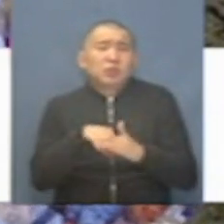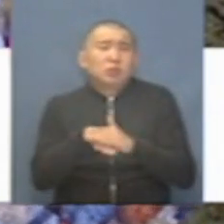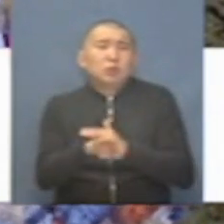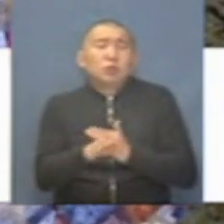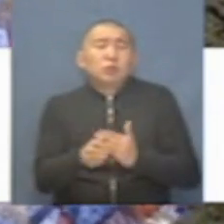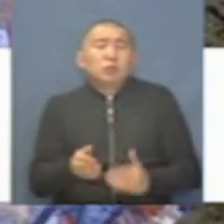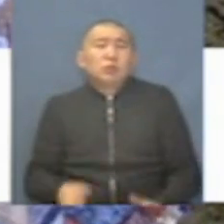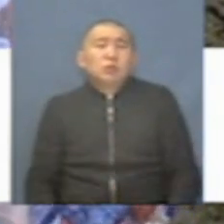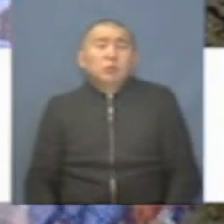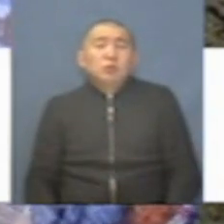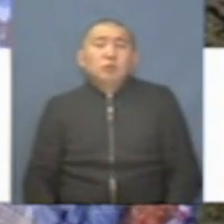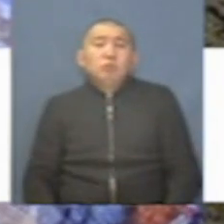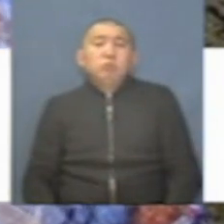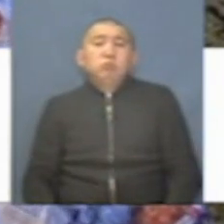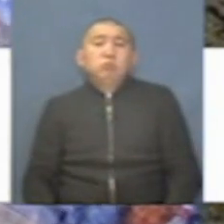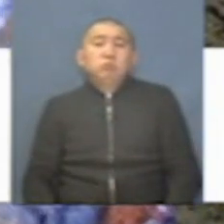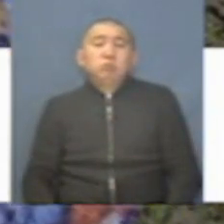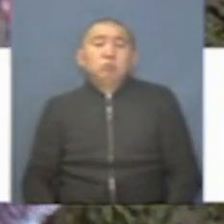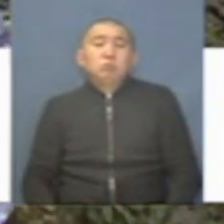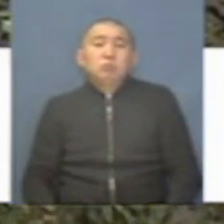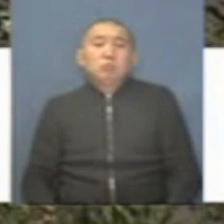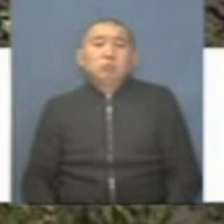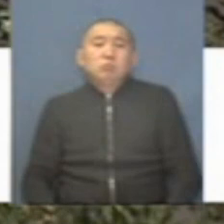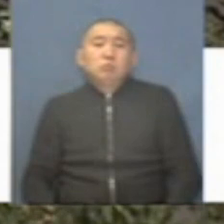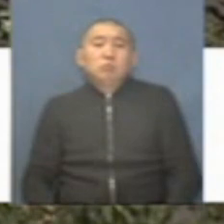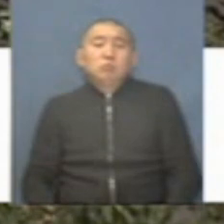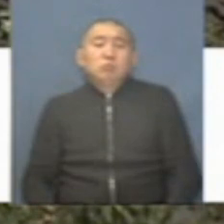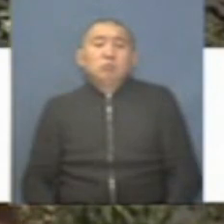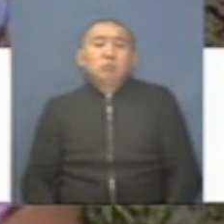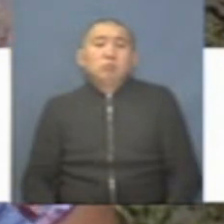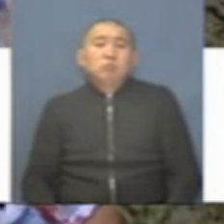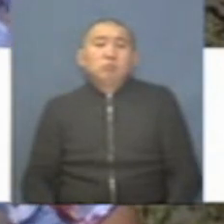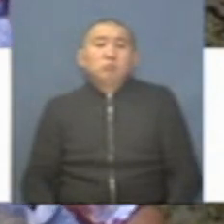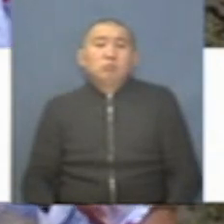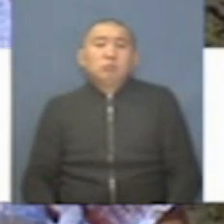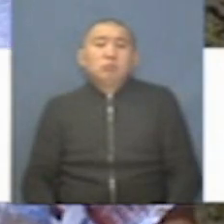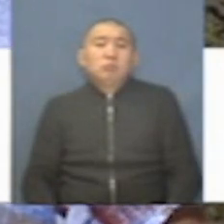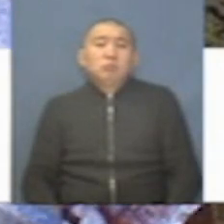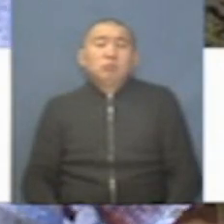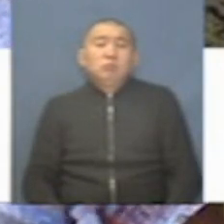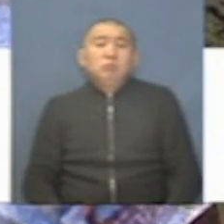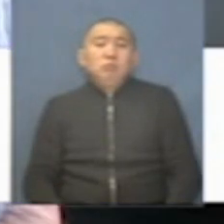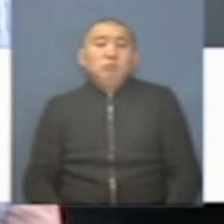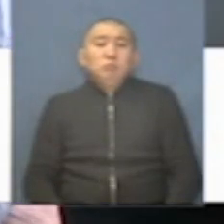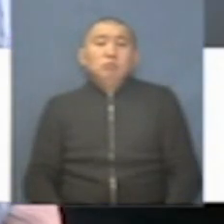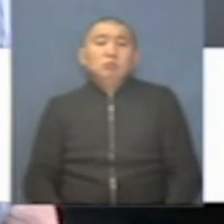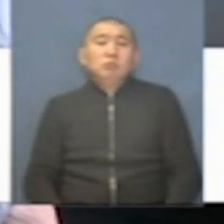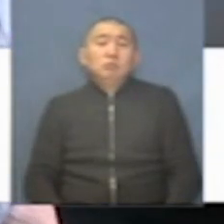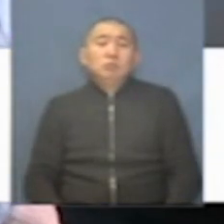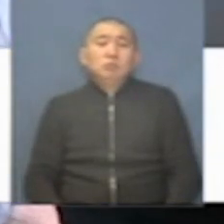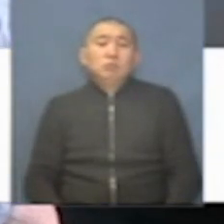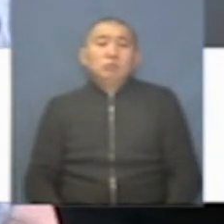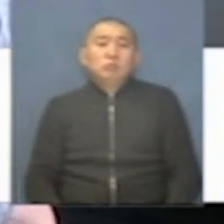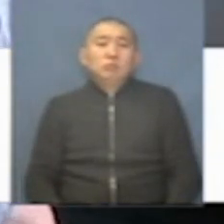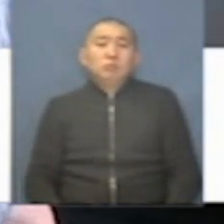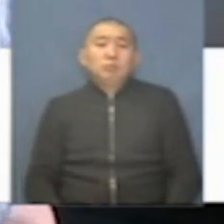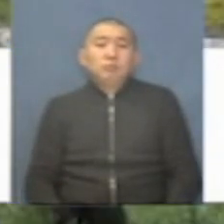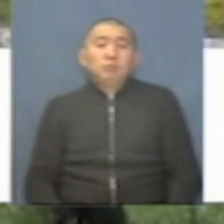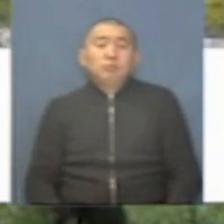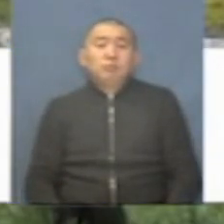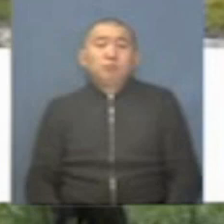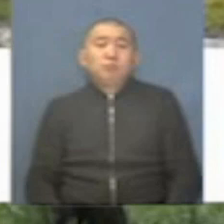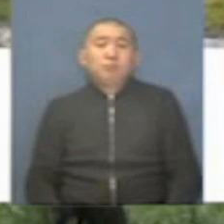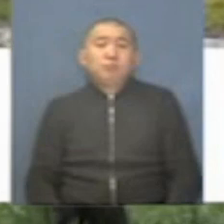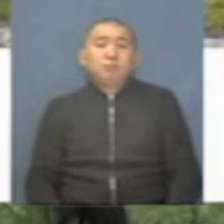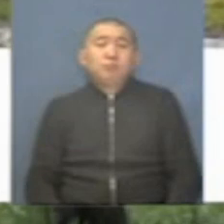жас балалар. Ито жас балалар емес, енді 50-ге таяп қалған балалар. Енді олар енді пенсияға шықты, қалады ғой енді. Мы здесь живем 76-го года,